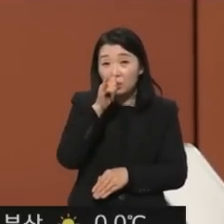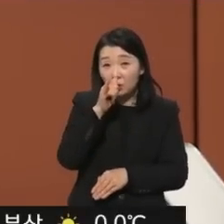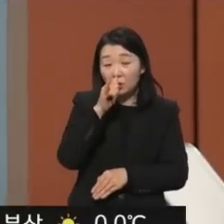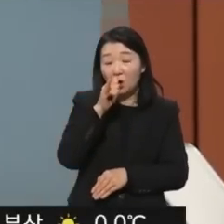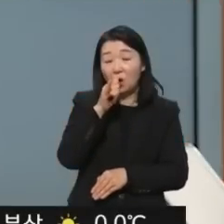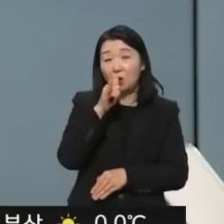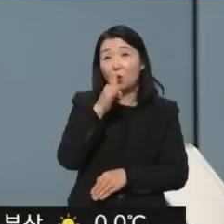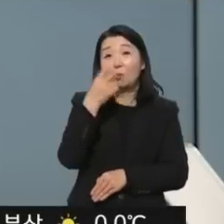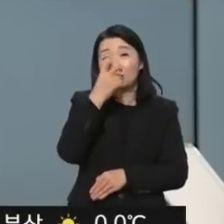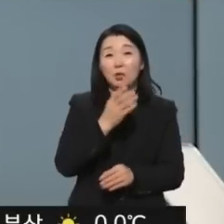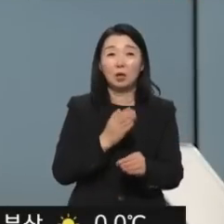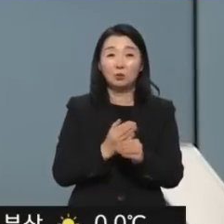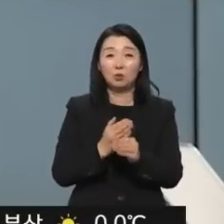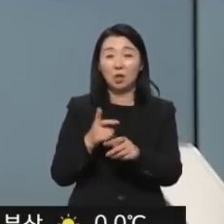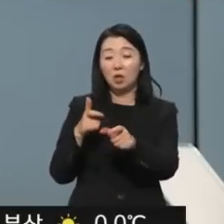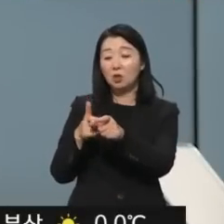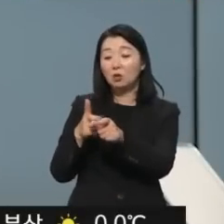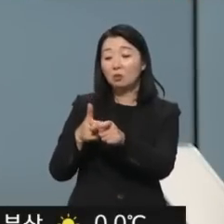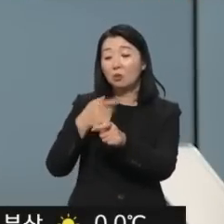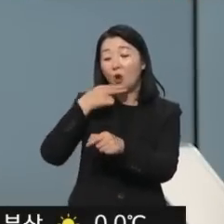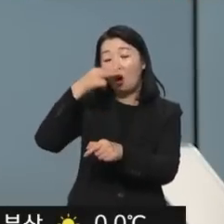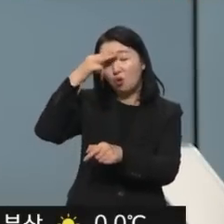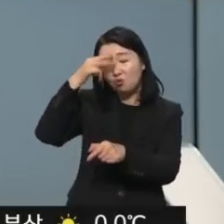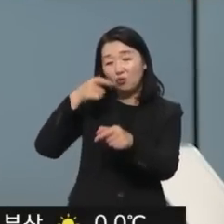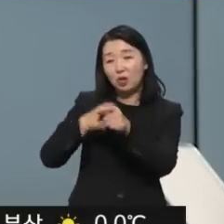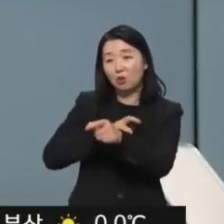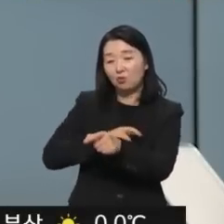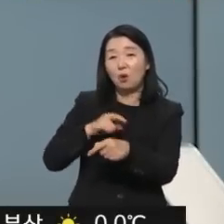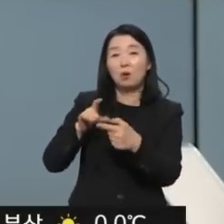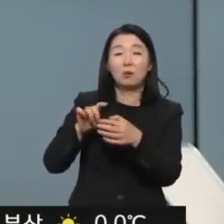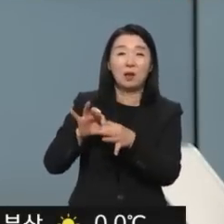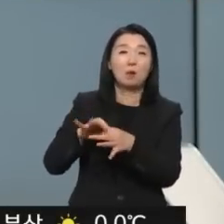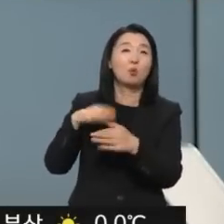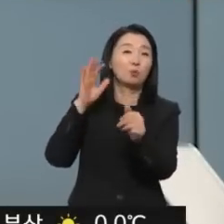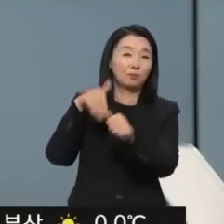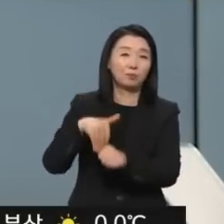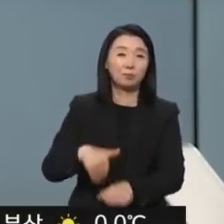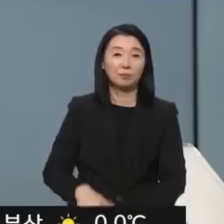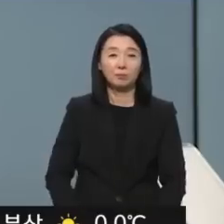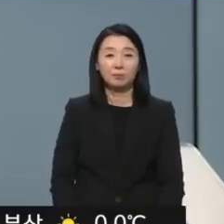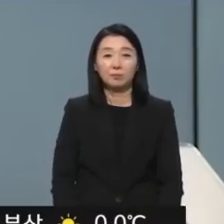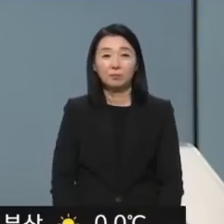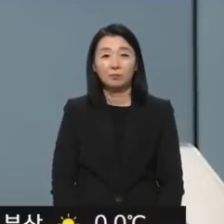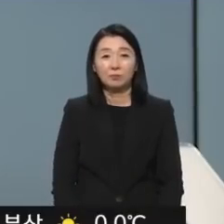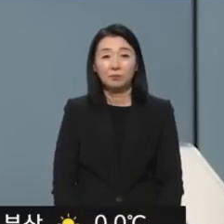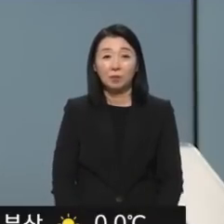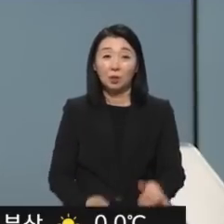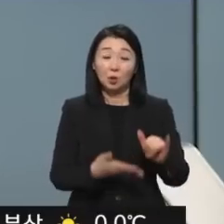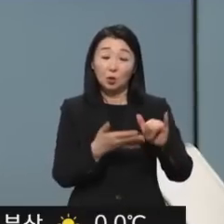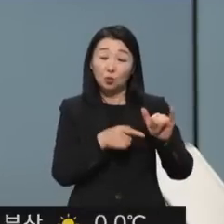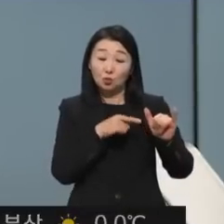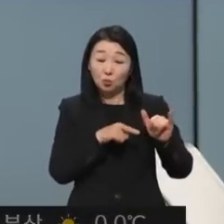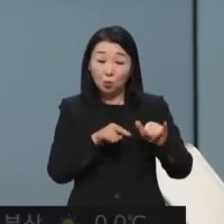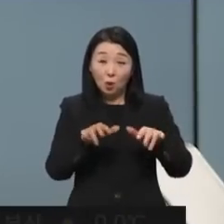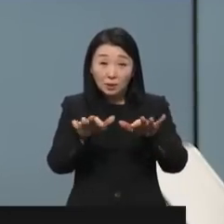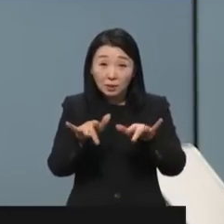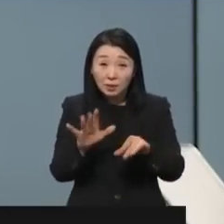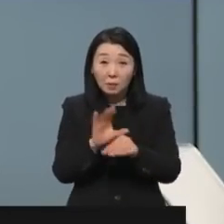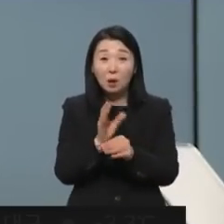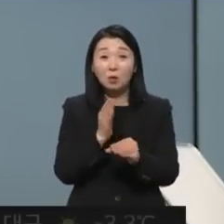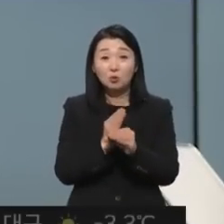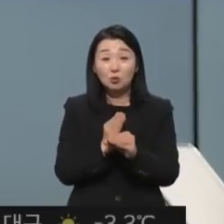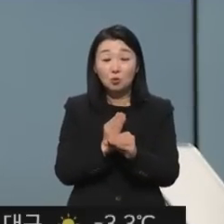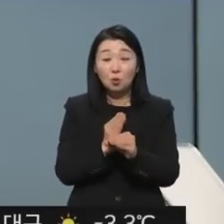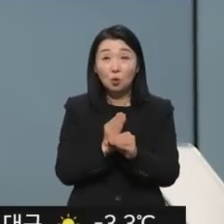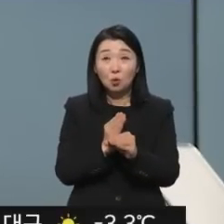있고요. 또 청담동 술자리 의혹과 관련해서도 이제 피소가 된 그런 상황이 있죠. 아, 그리고 유튜브 실시간 방송 중에